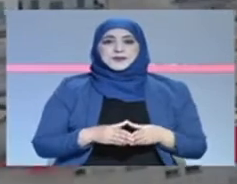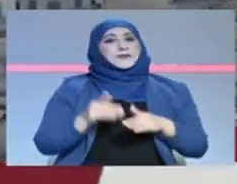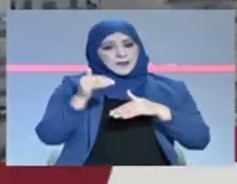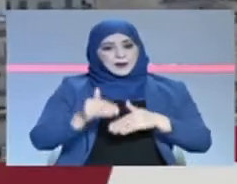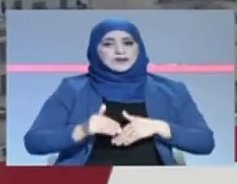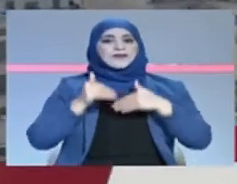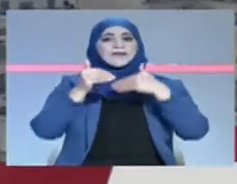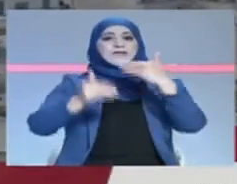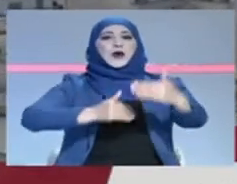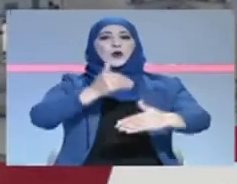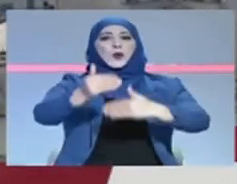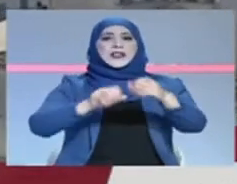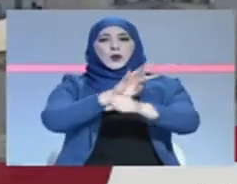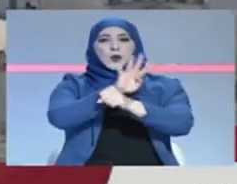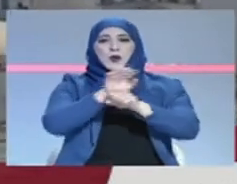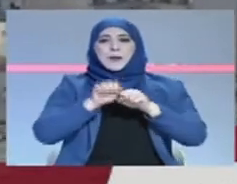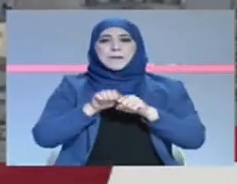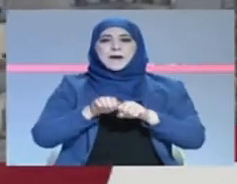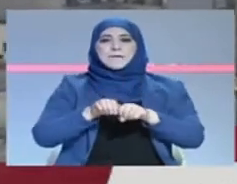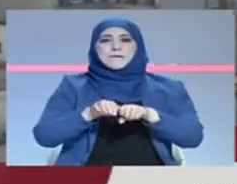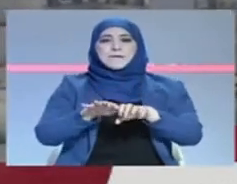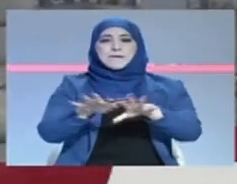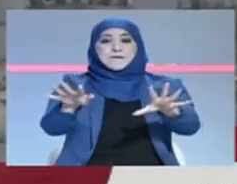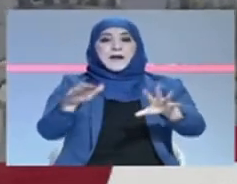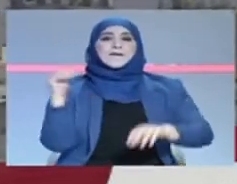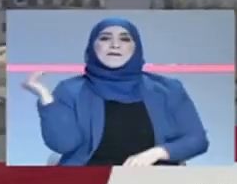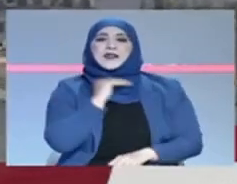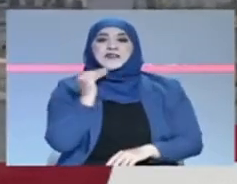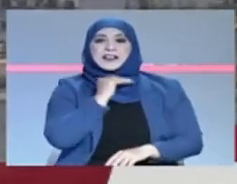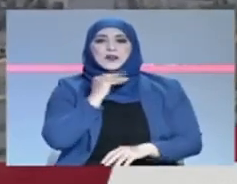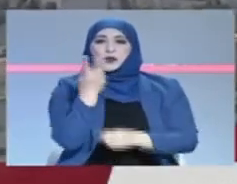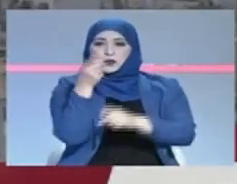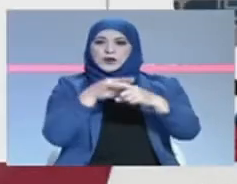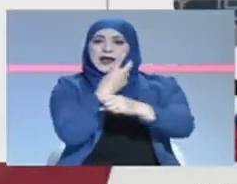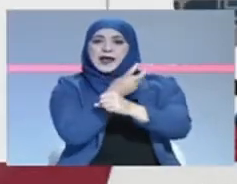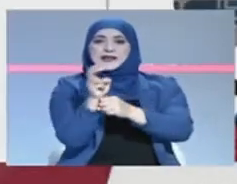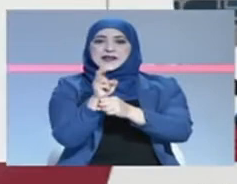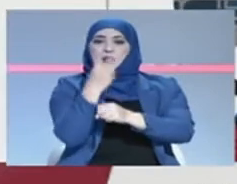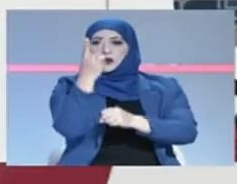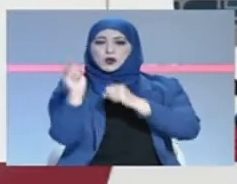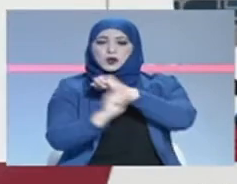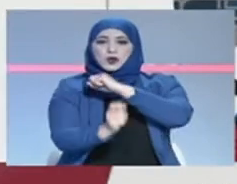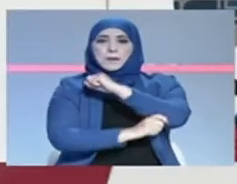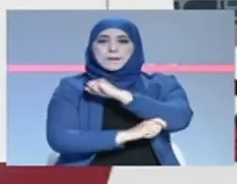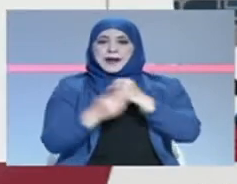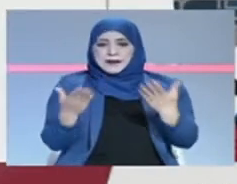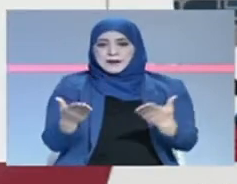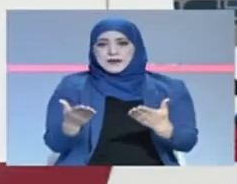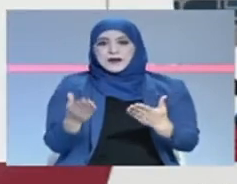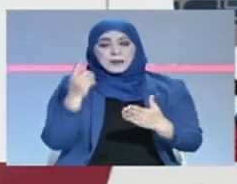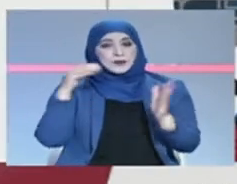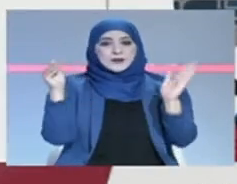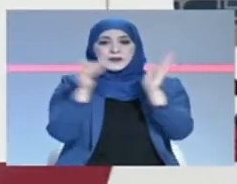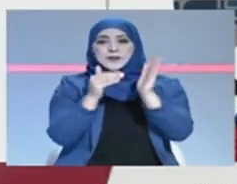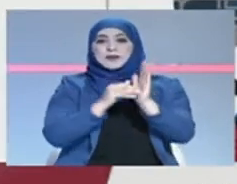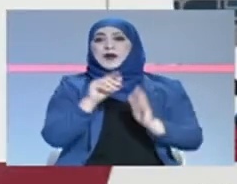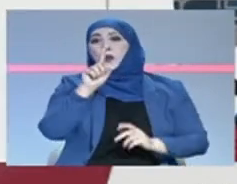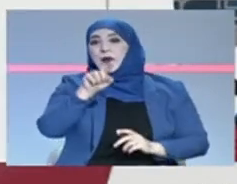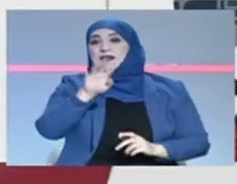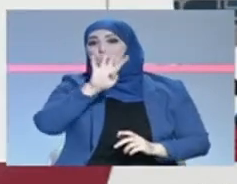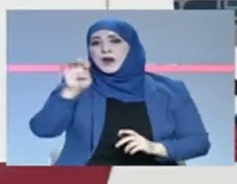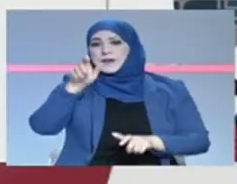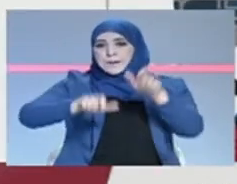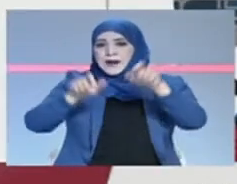يواصل فيروس كورونا انتشاره بالنسق الذي وصف بالسريع والخطير للأسبوع الثاني على التوالي بتسجيل 41